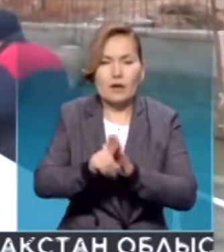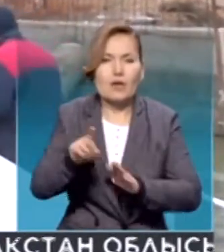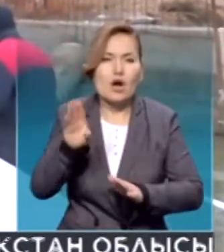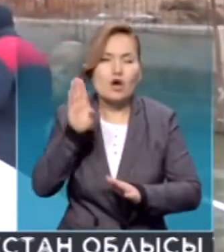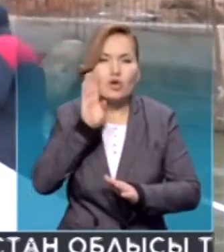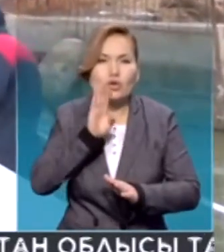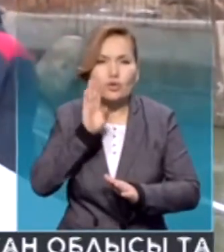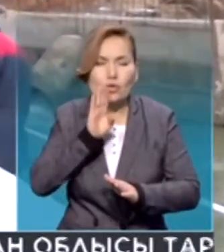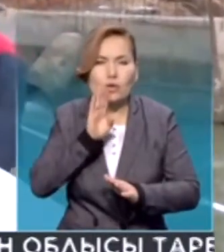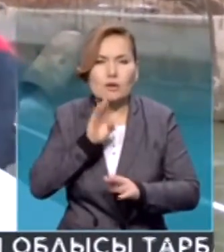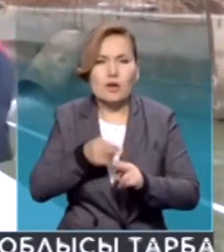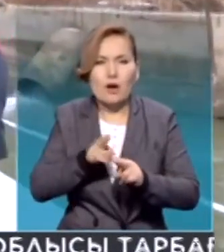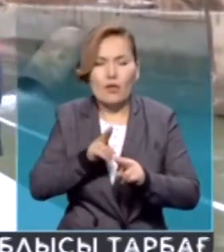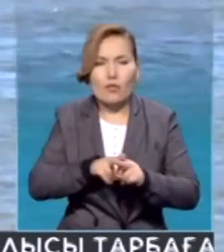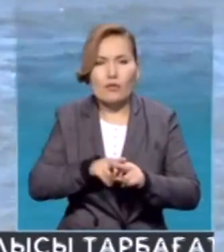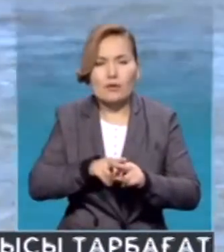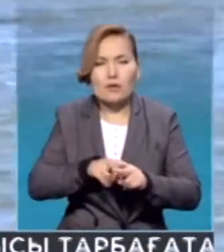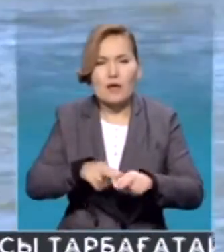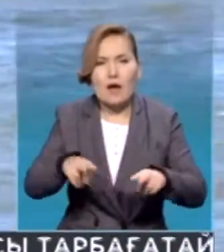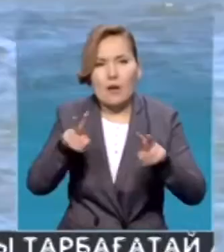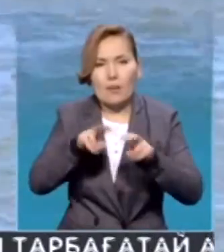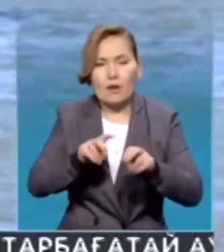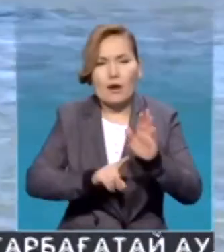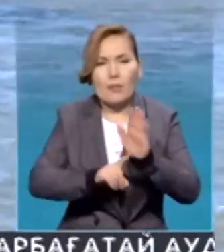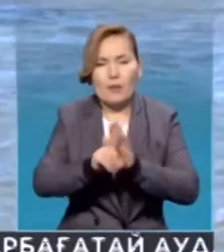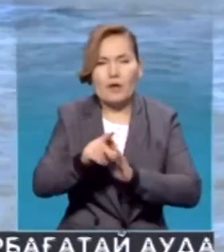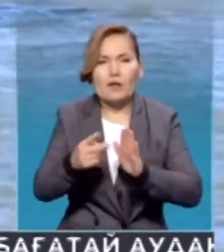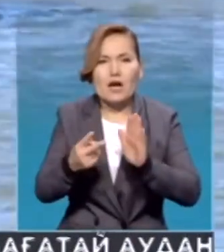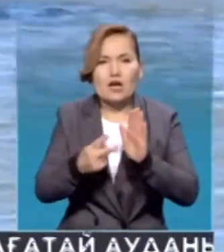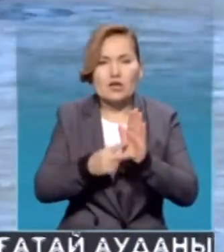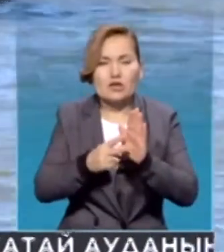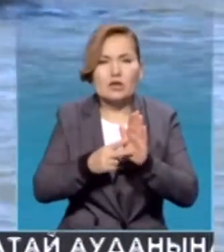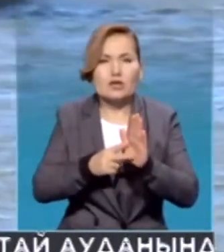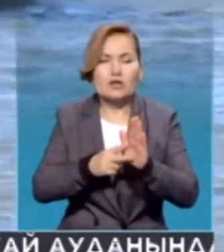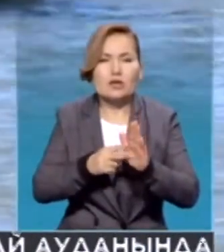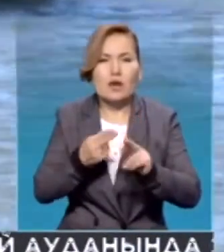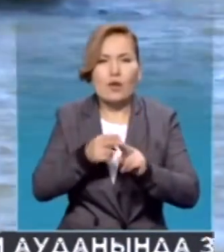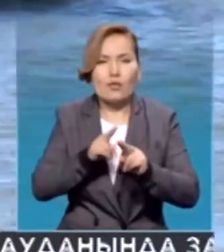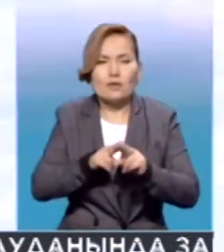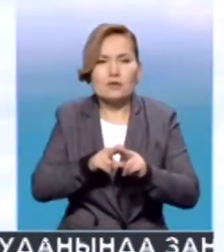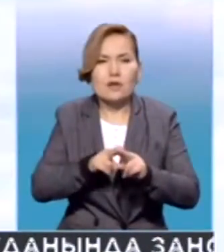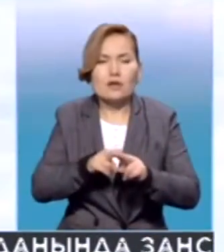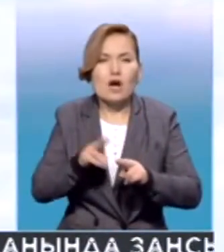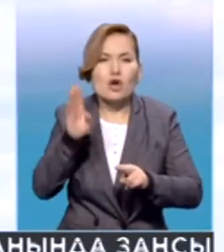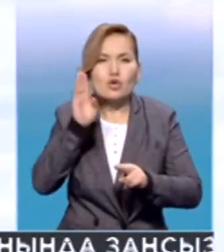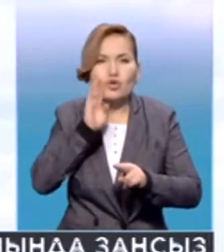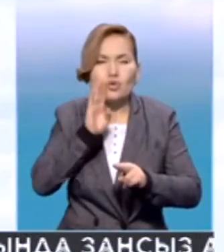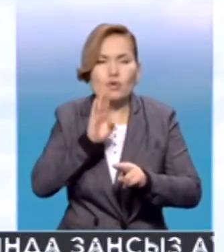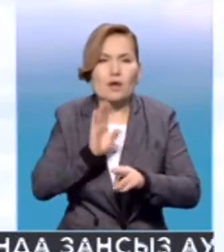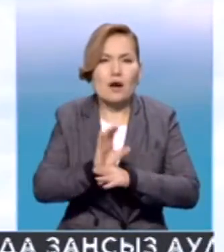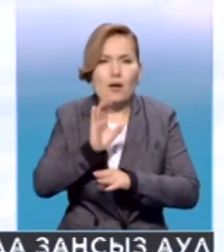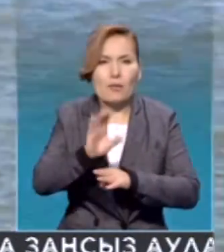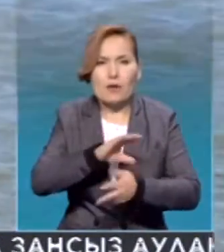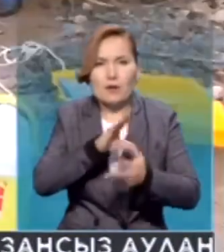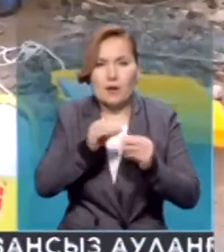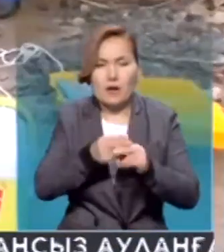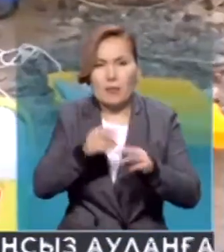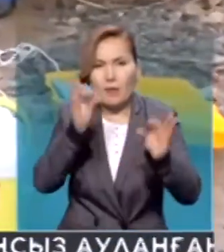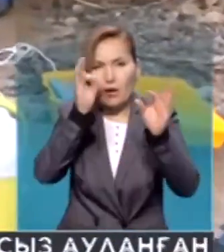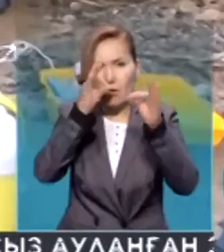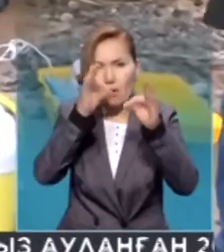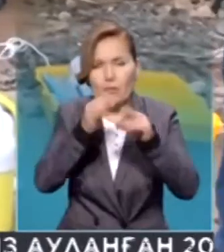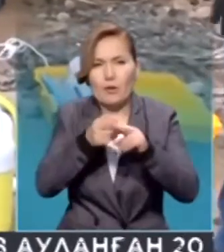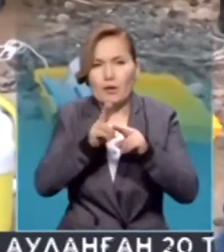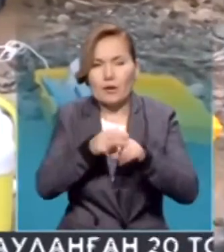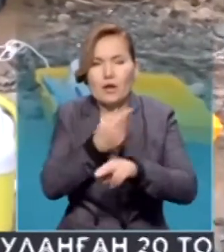айдындарынан сынама алды. Бастаяғы 7 сынаманы зертханаға жіберді. Нақтылап айтсам, санитарлық, химиялық, микробиологиялық